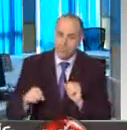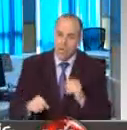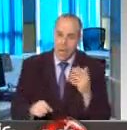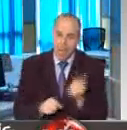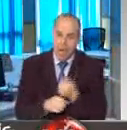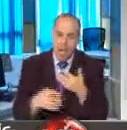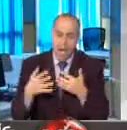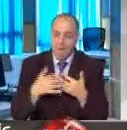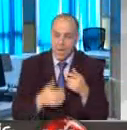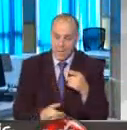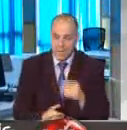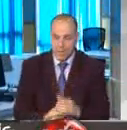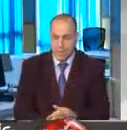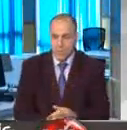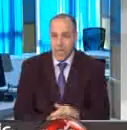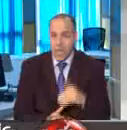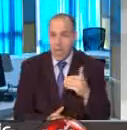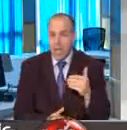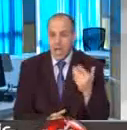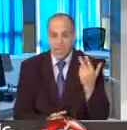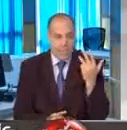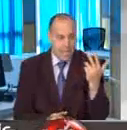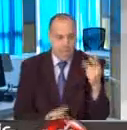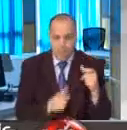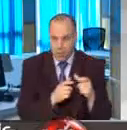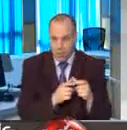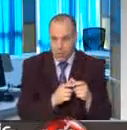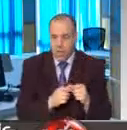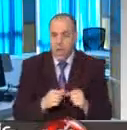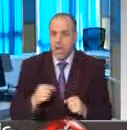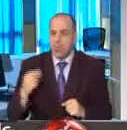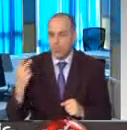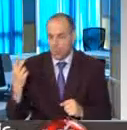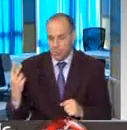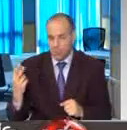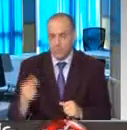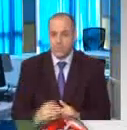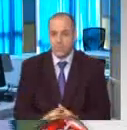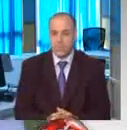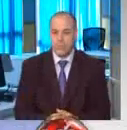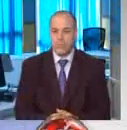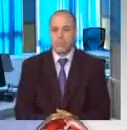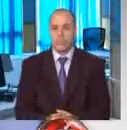هويت وجون بيريس بثلاث مجموعات مقابل مجموعتين.